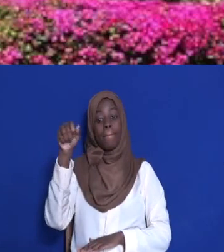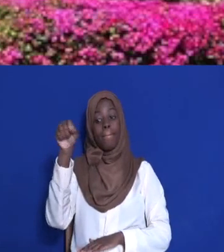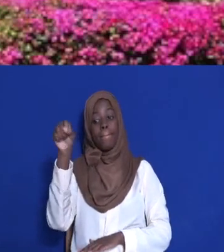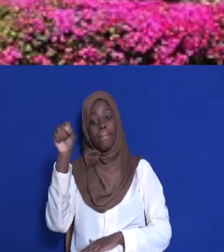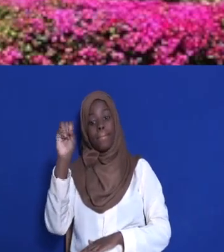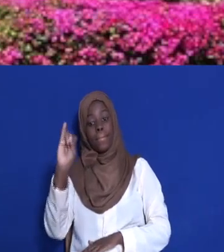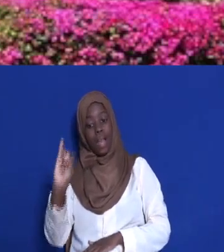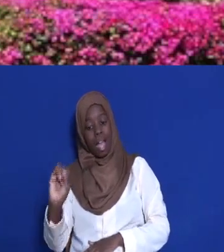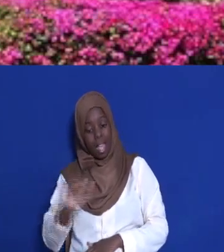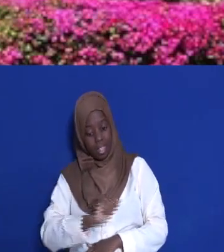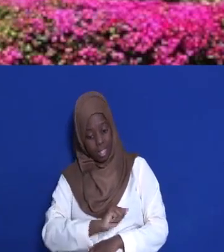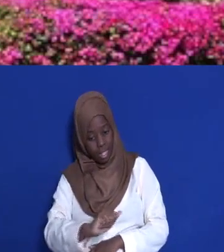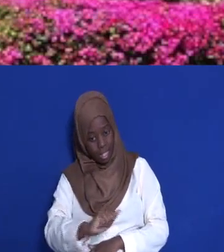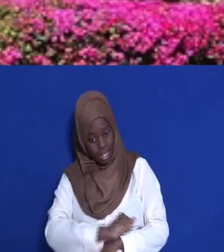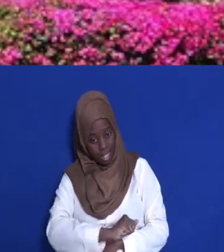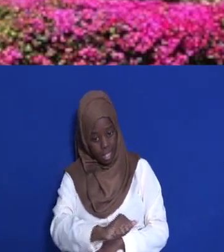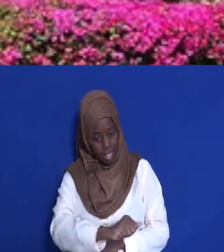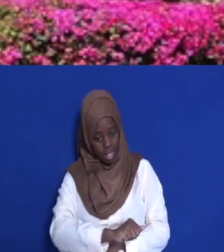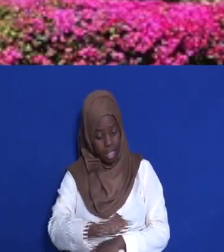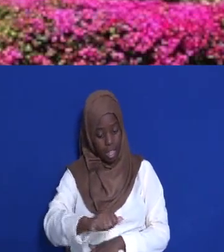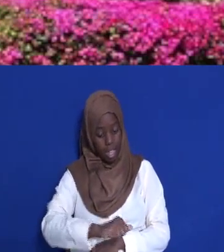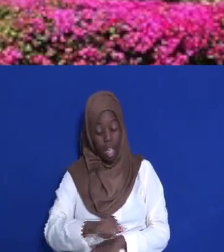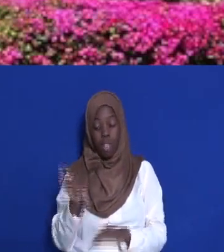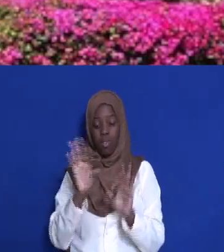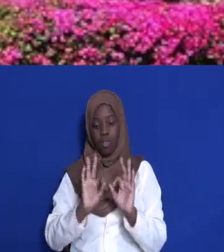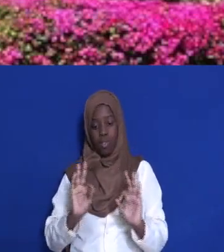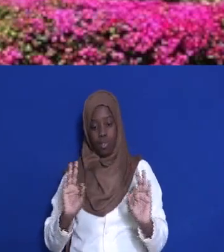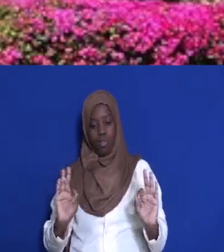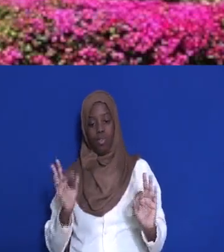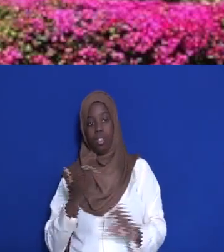Basi, nzuri sana.